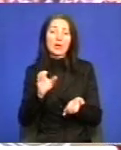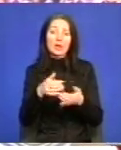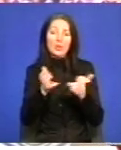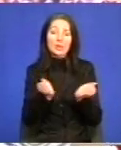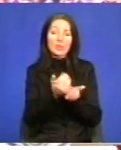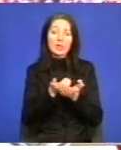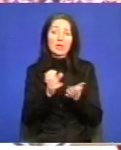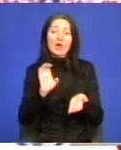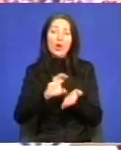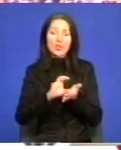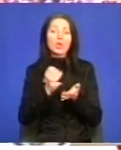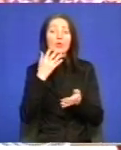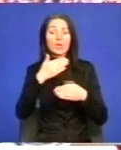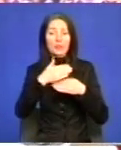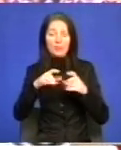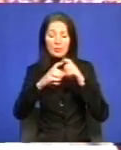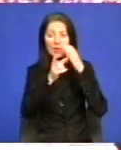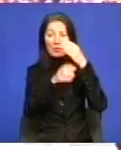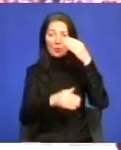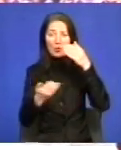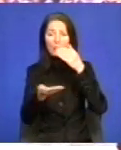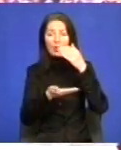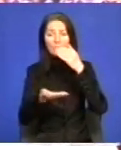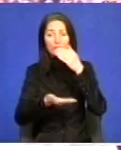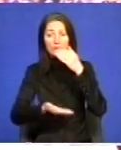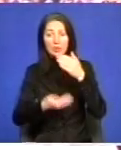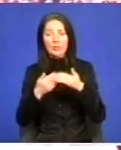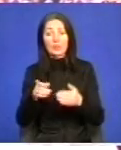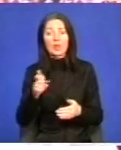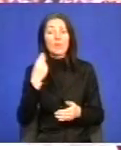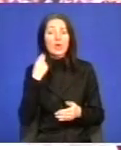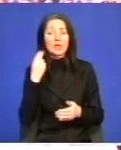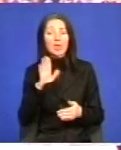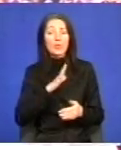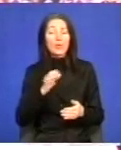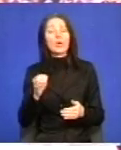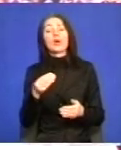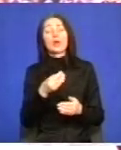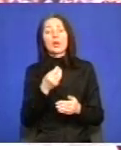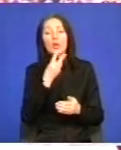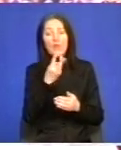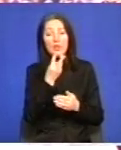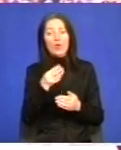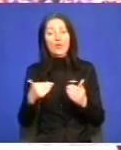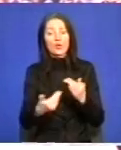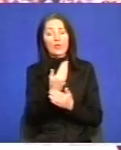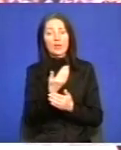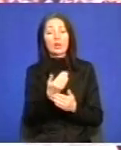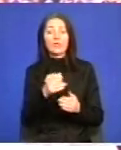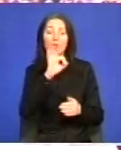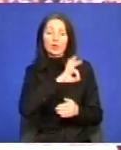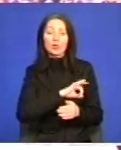периметру зрізати. В Британії недавно був сюжет в новинах, що використовують для укріплення берегів